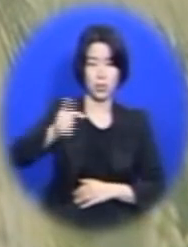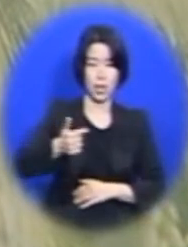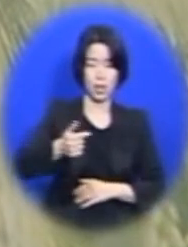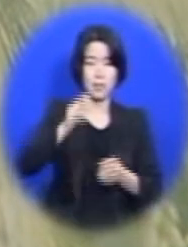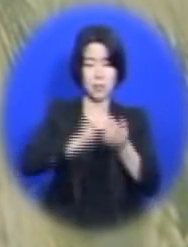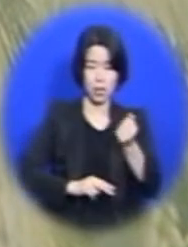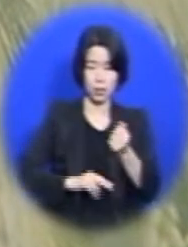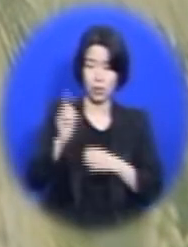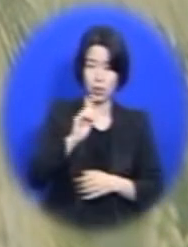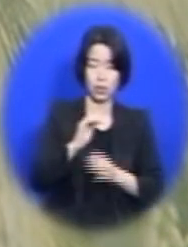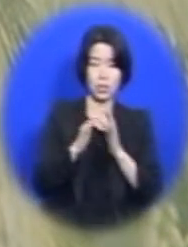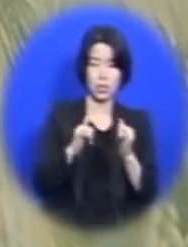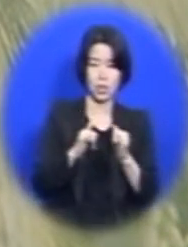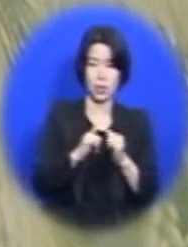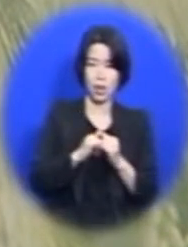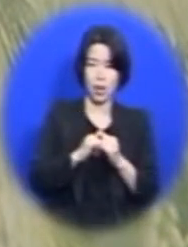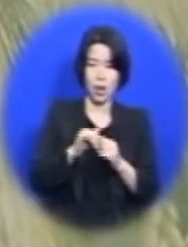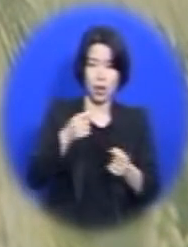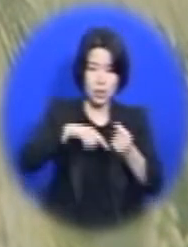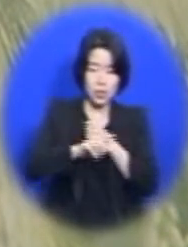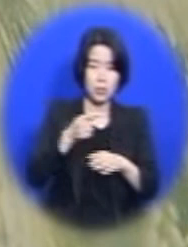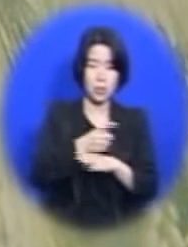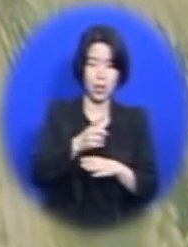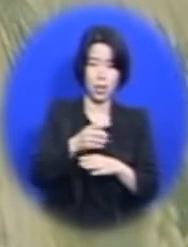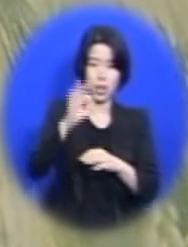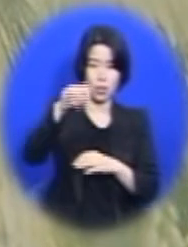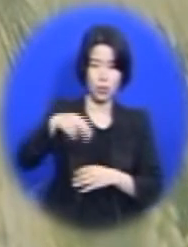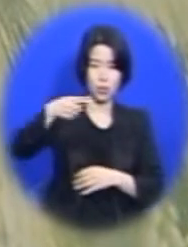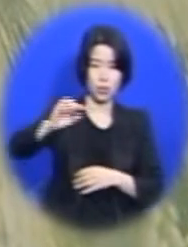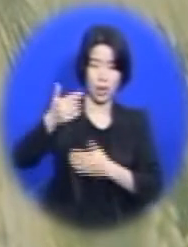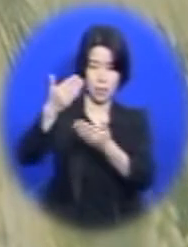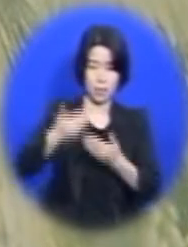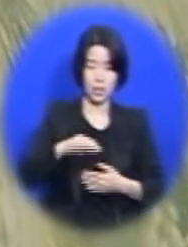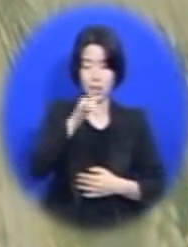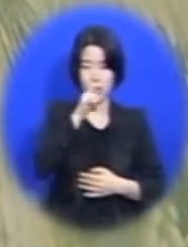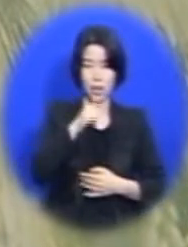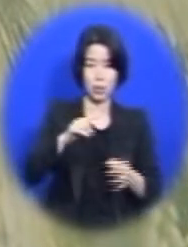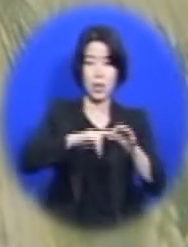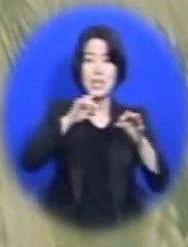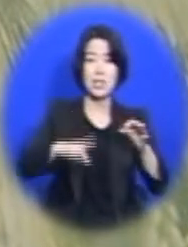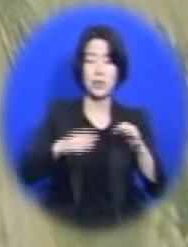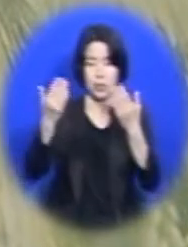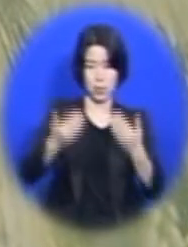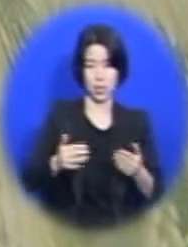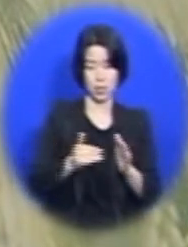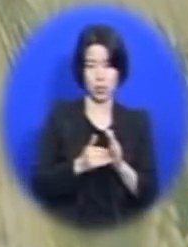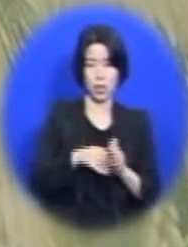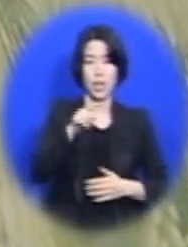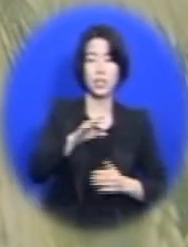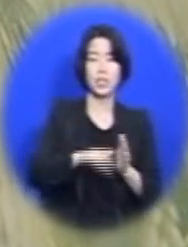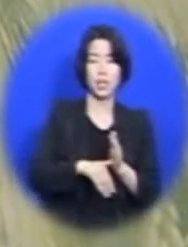분은 뜻밖의 유산을 받은 것이 있다고 십일조를 하셨어요. 그 두 분의 십일조로